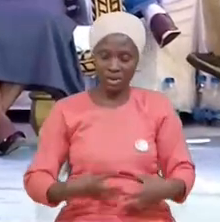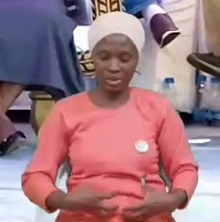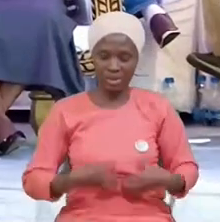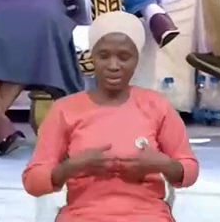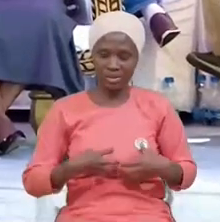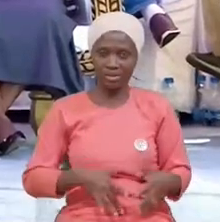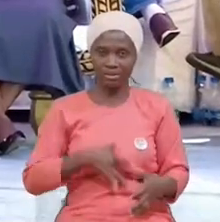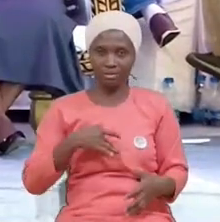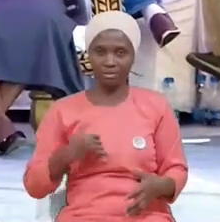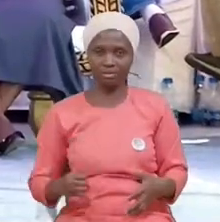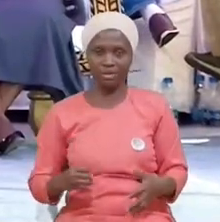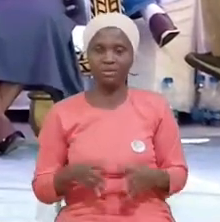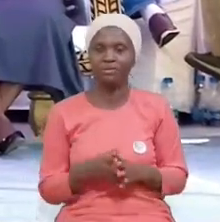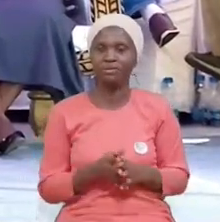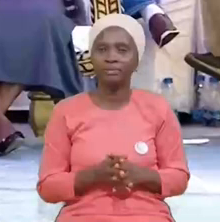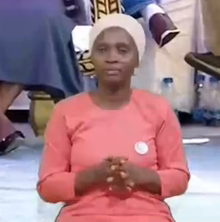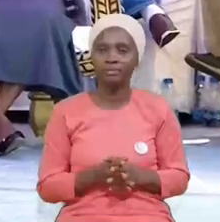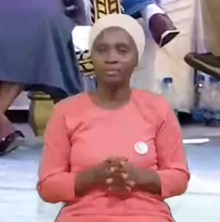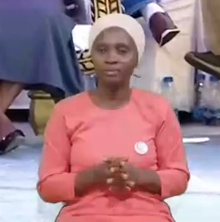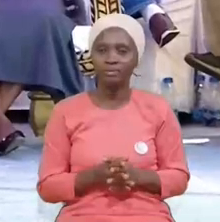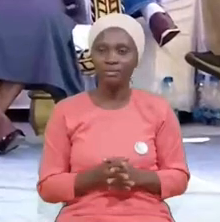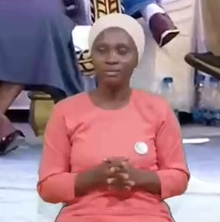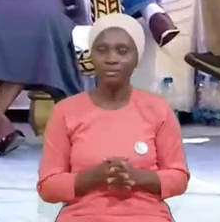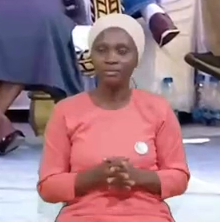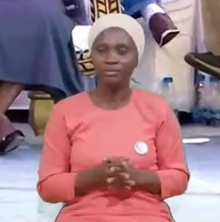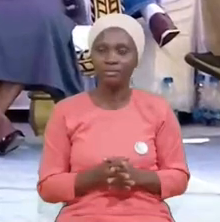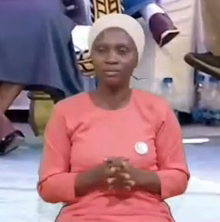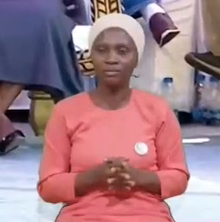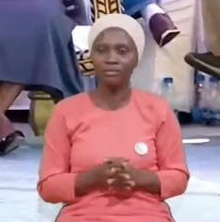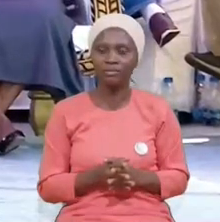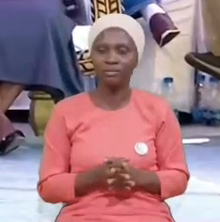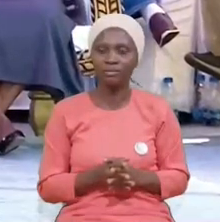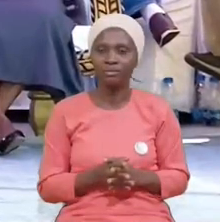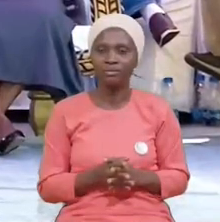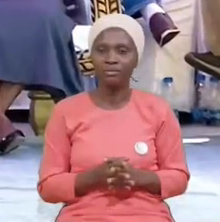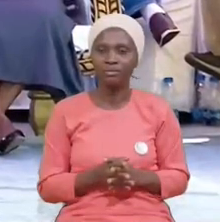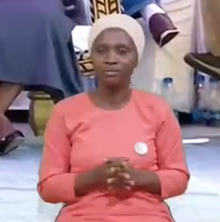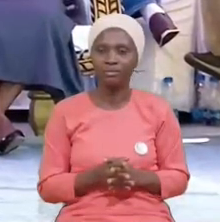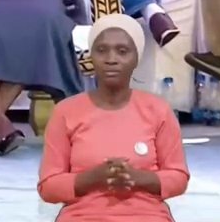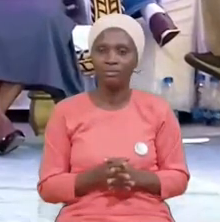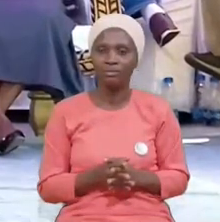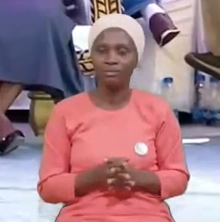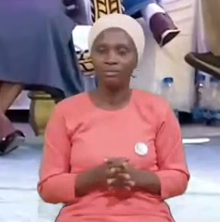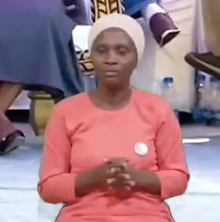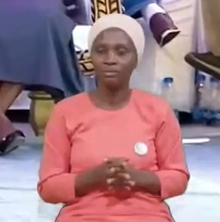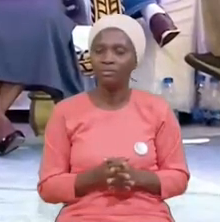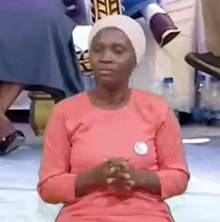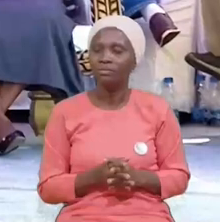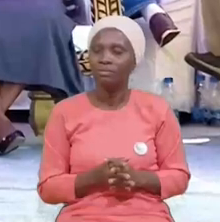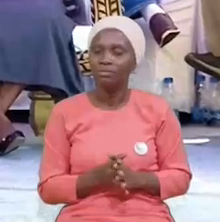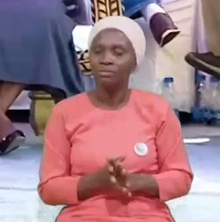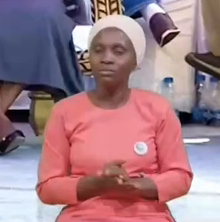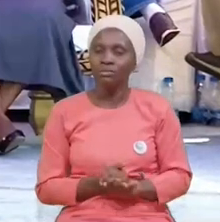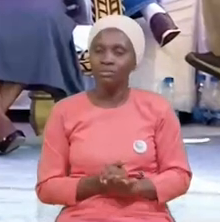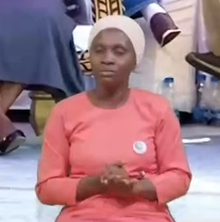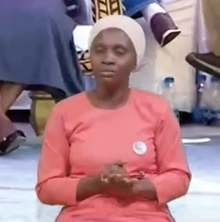dès qu'ils constatent que nous sommes en colère, ils vont nous laisser tomber. Parce que nous sommes en colère contre celui-ci, en colère contre celui-là. Donc, dans